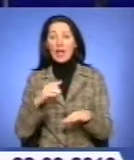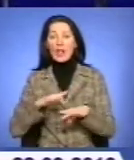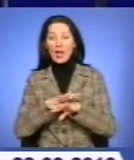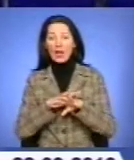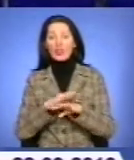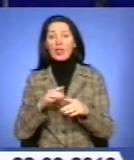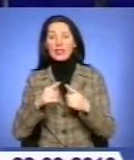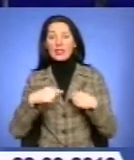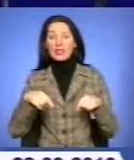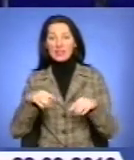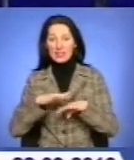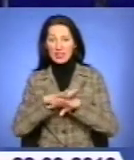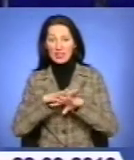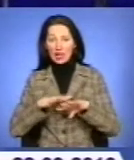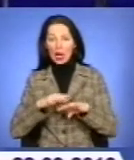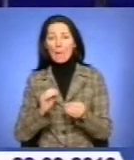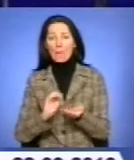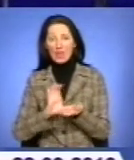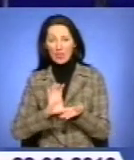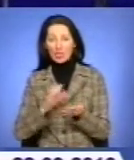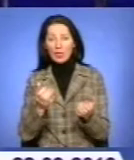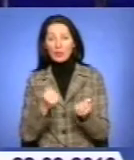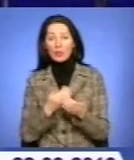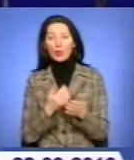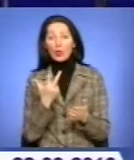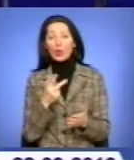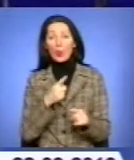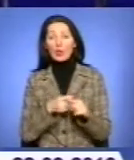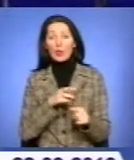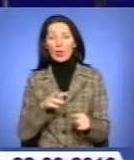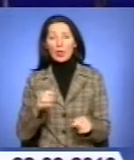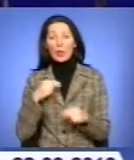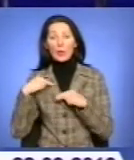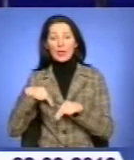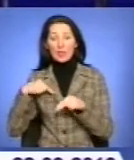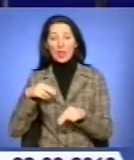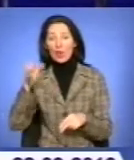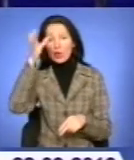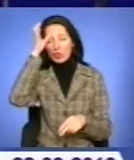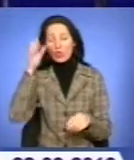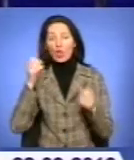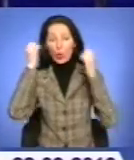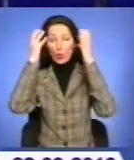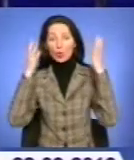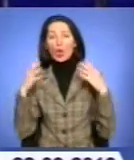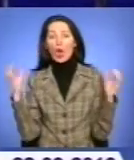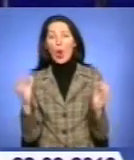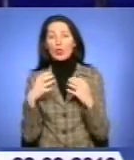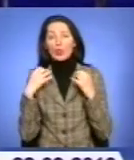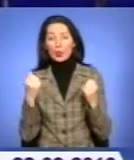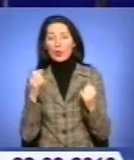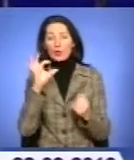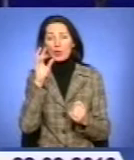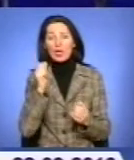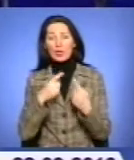Загалом підвищення отримують близько 3,5 мільйонів працівників освіти, культури, охорони здоров'я, соціальної сфери та інших